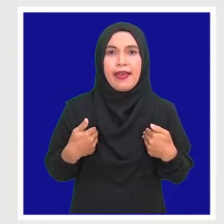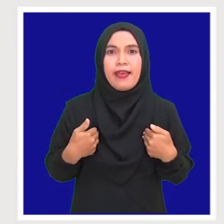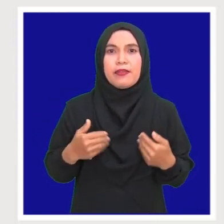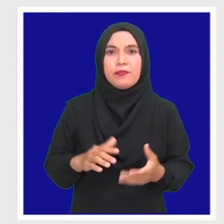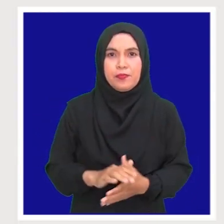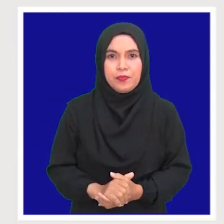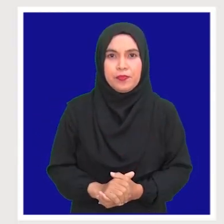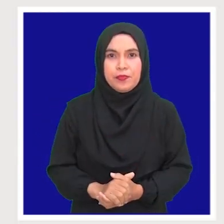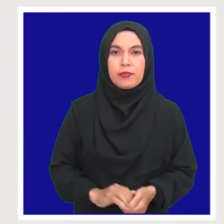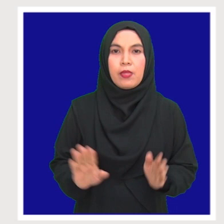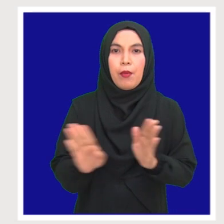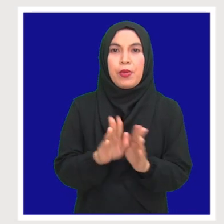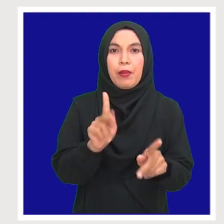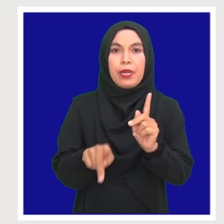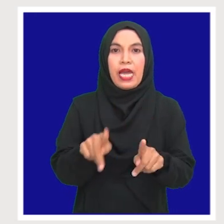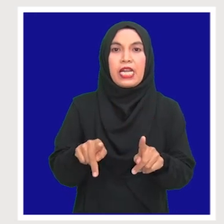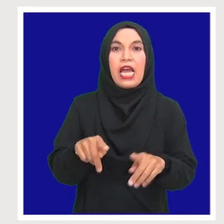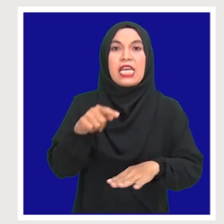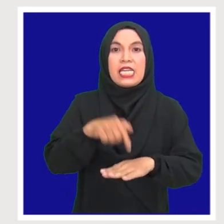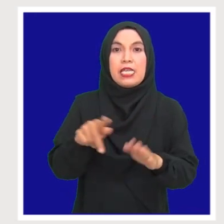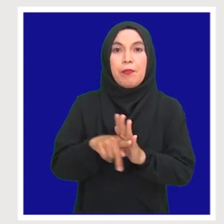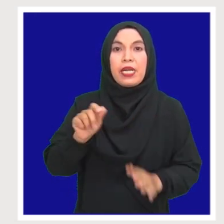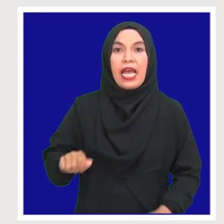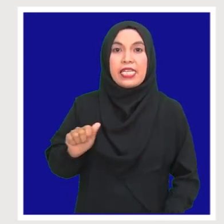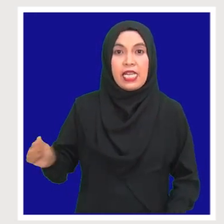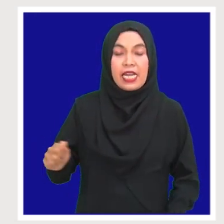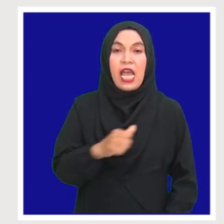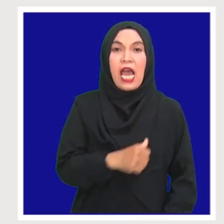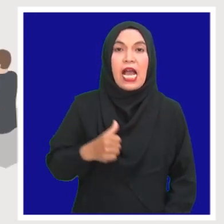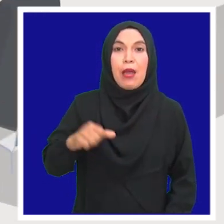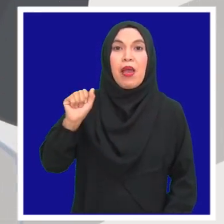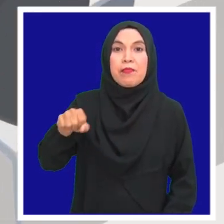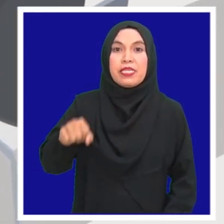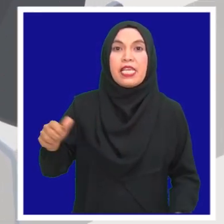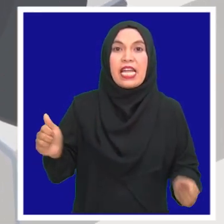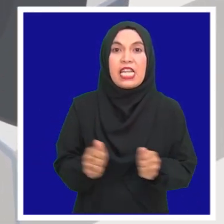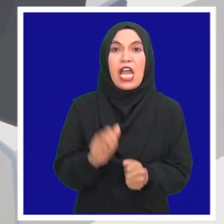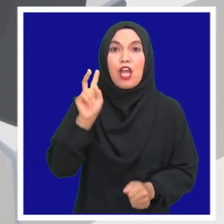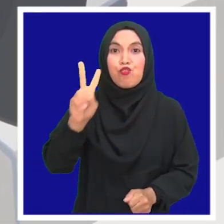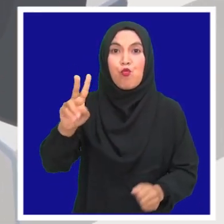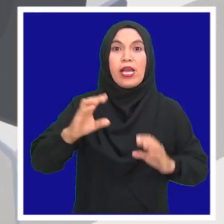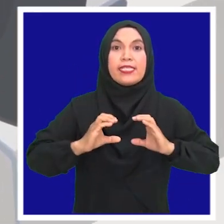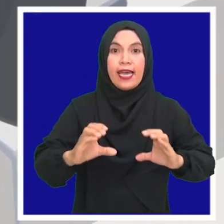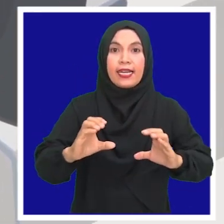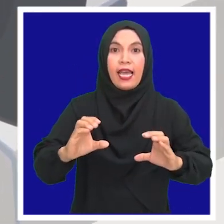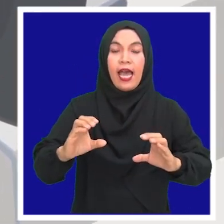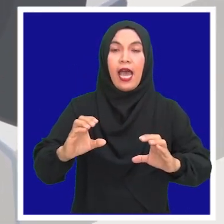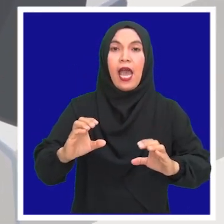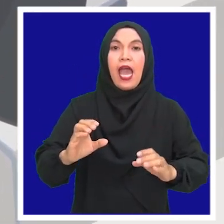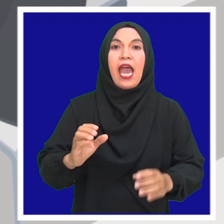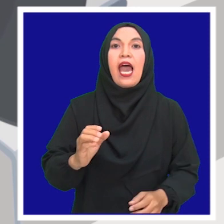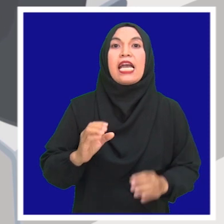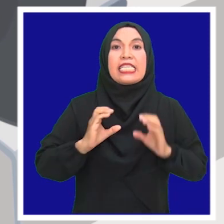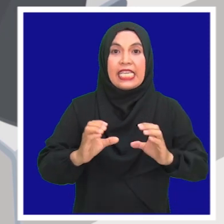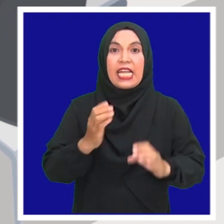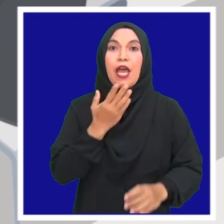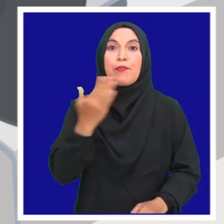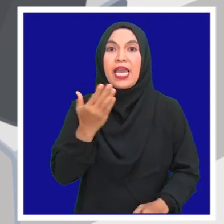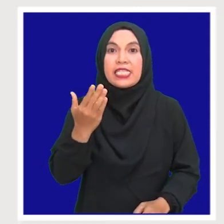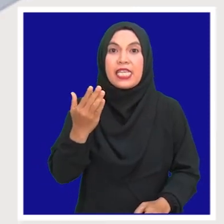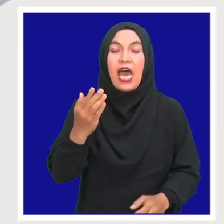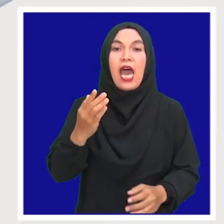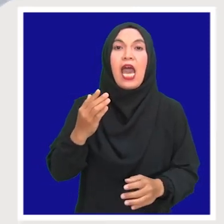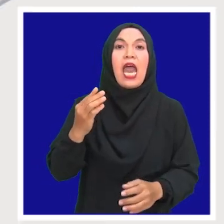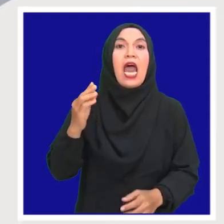ayana. Berperkara di pengadilan agama tiasa dilakukeun ku dua cara, cara biasa sareng cara online atanapi